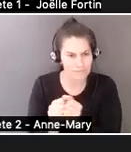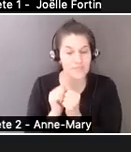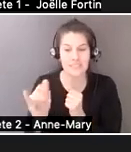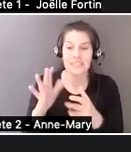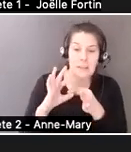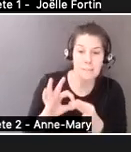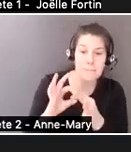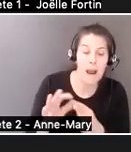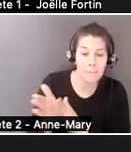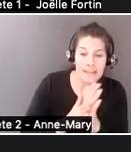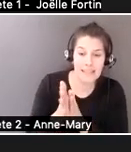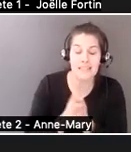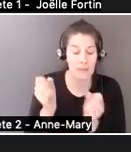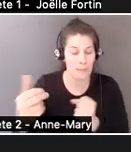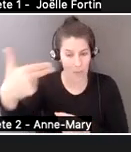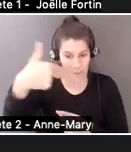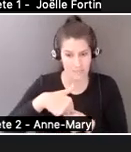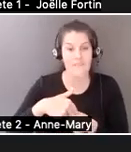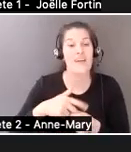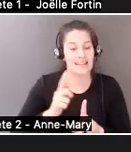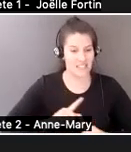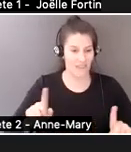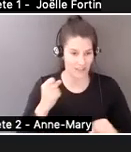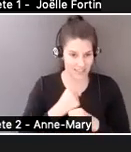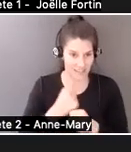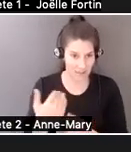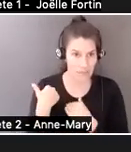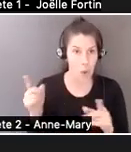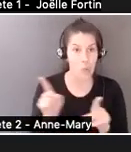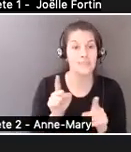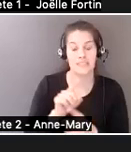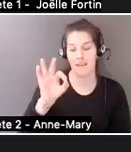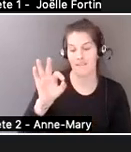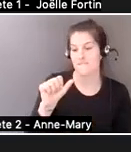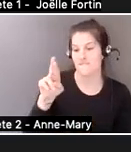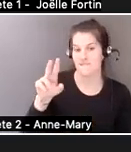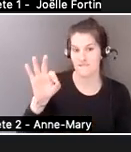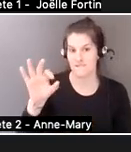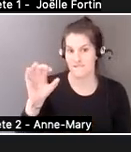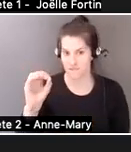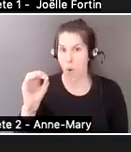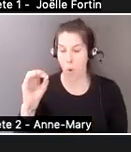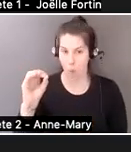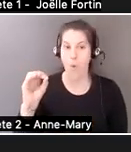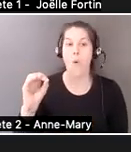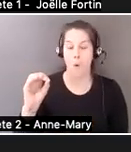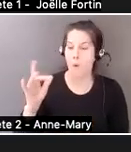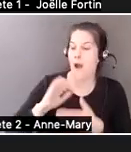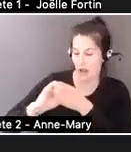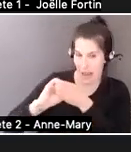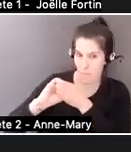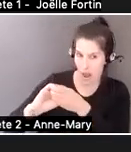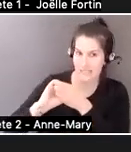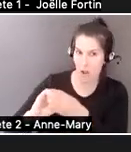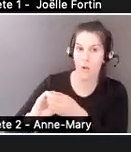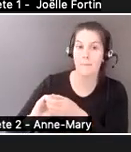participer à faire une différence dans ce travail. Il y a aussi Farfo qui a fait, qu'on a mis, c'est en collaboration avec Farfo, qui est là